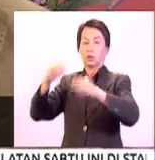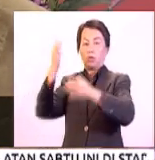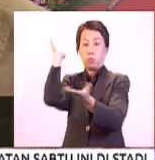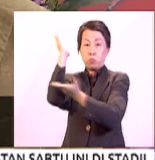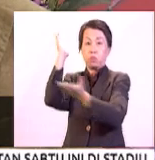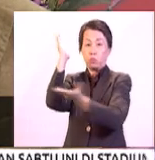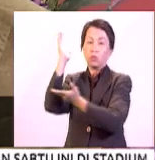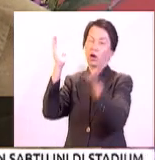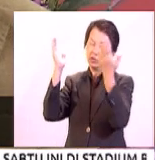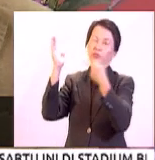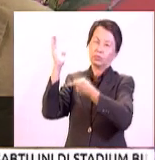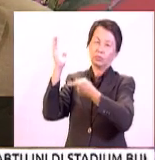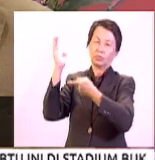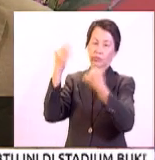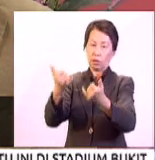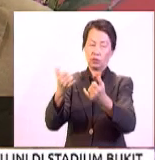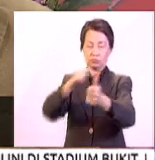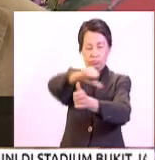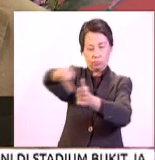pembalakan.